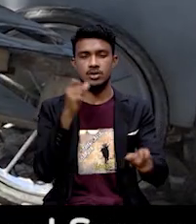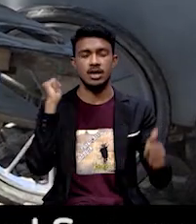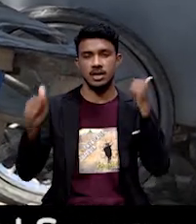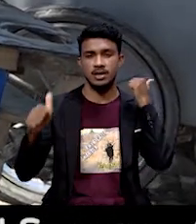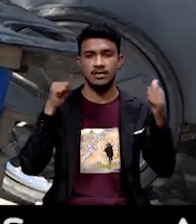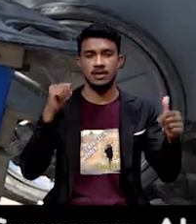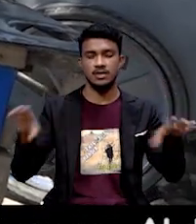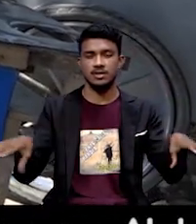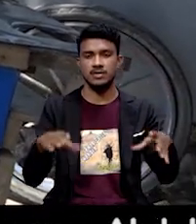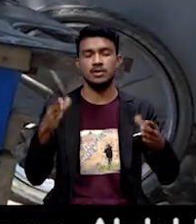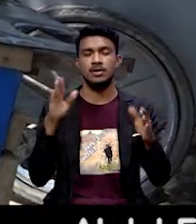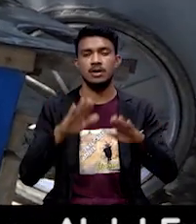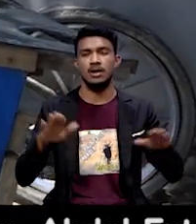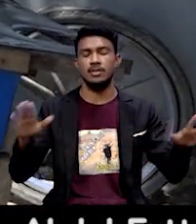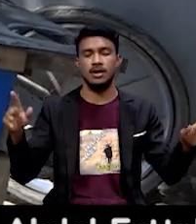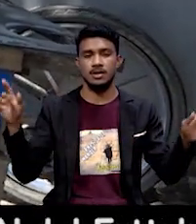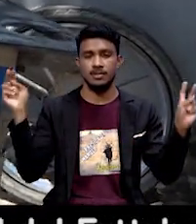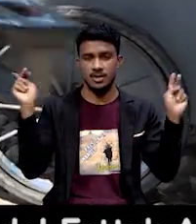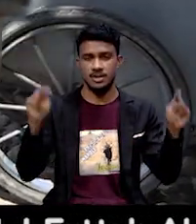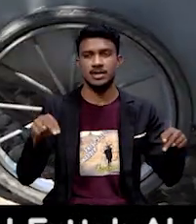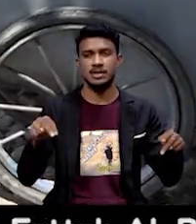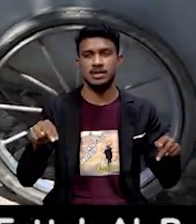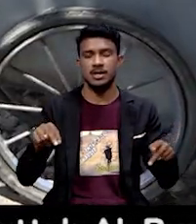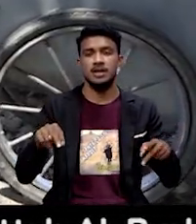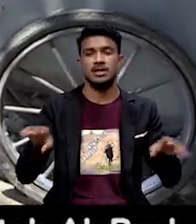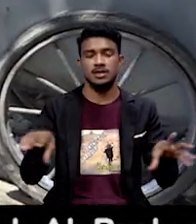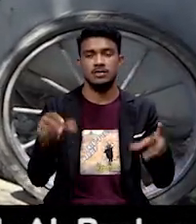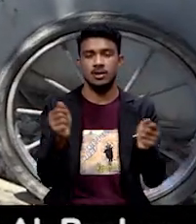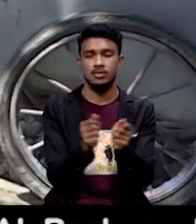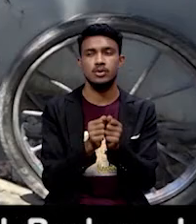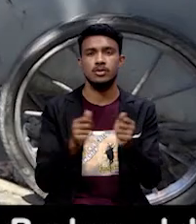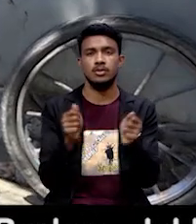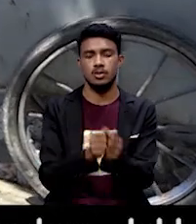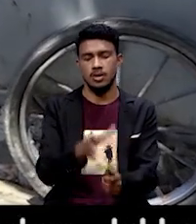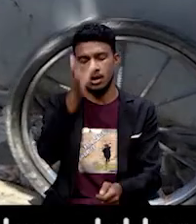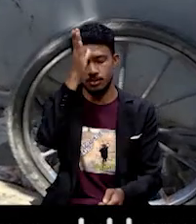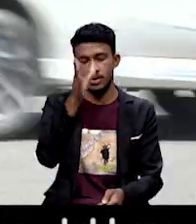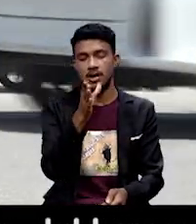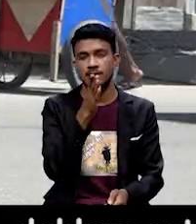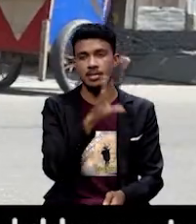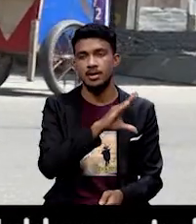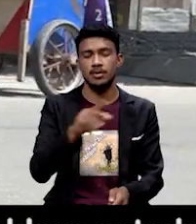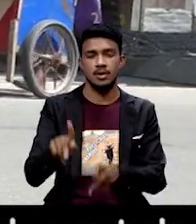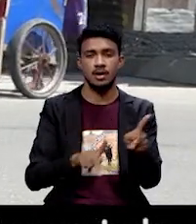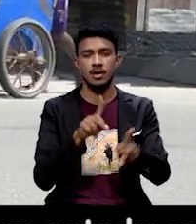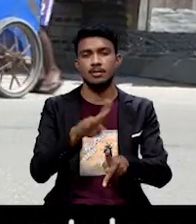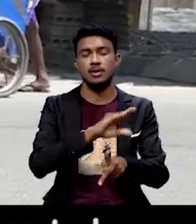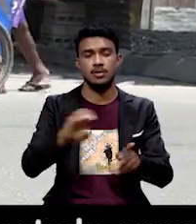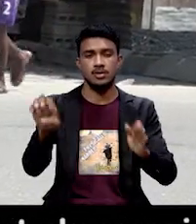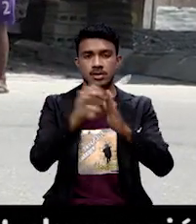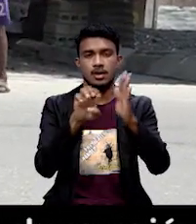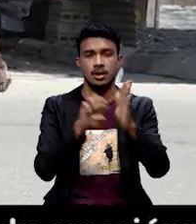trabalho infantil ne precisa kolaborasau entre inang amang komunidade no estado